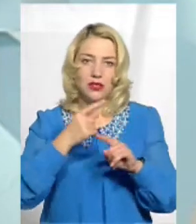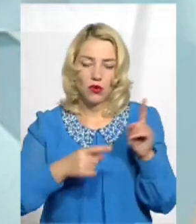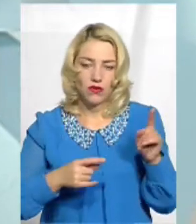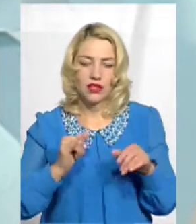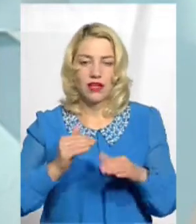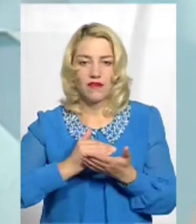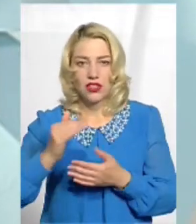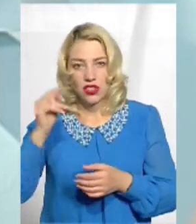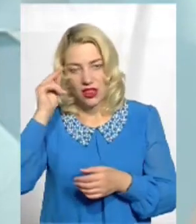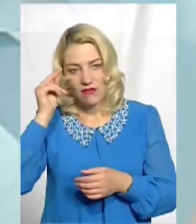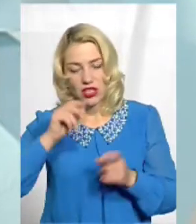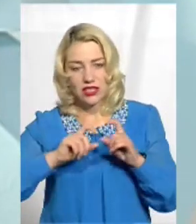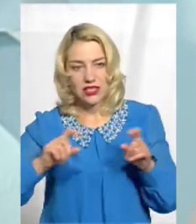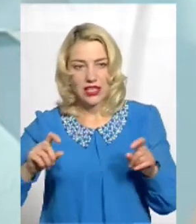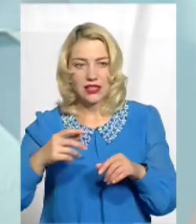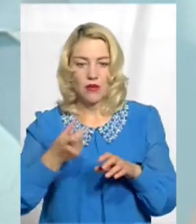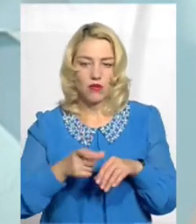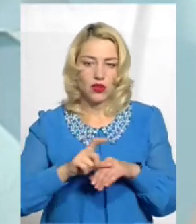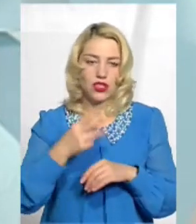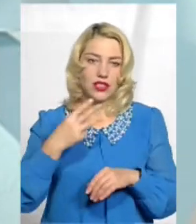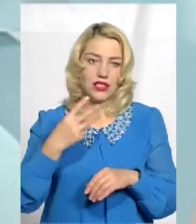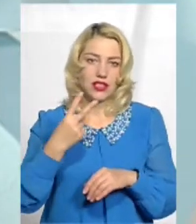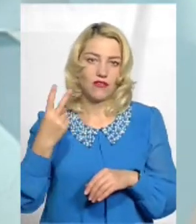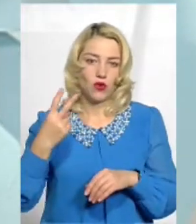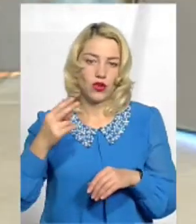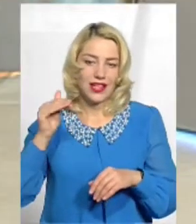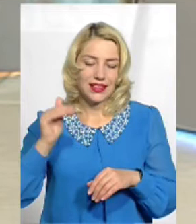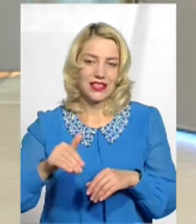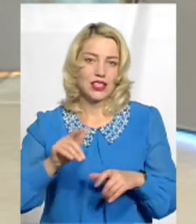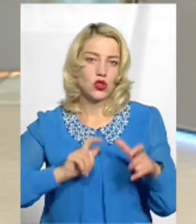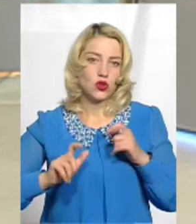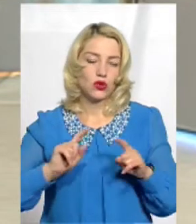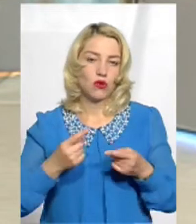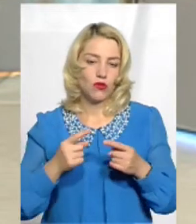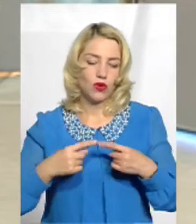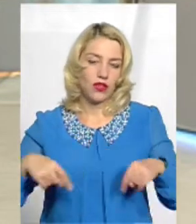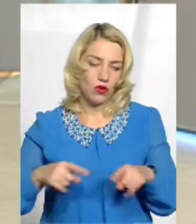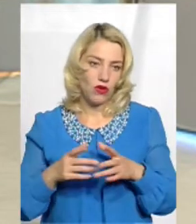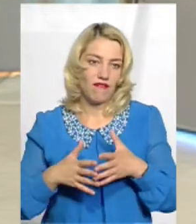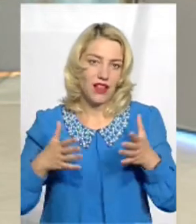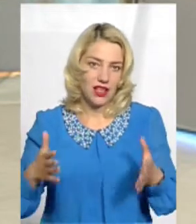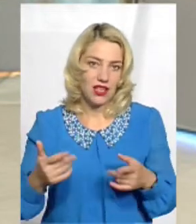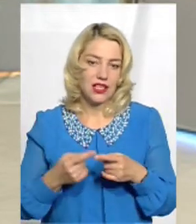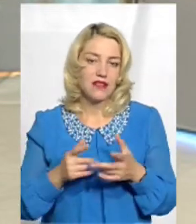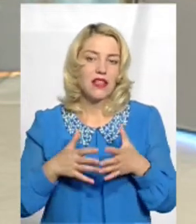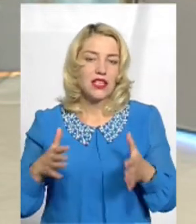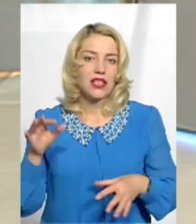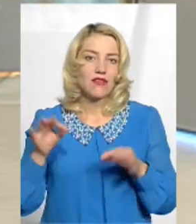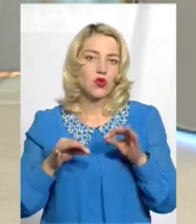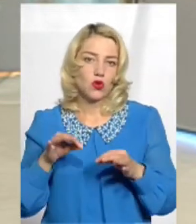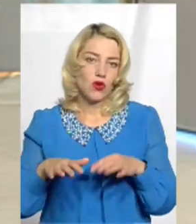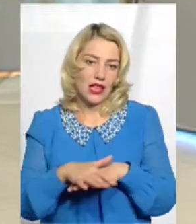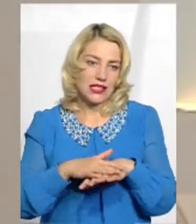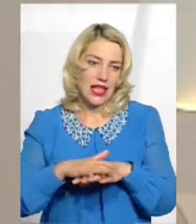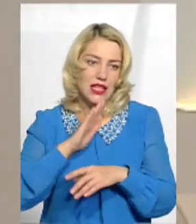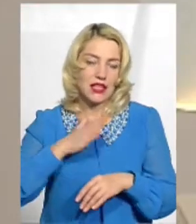вищих навчальних закладах більше 32 тисяч студентів. Тому категорія досить велика, це великий відсоток населення нашої